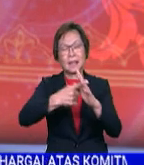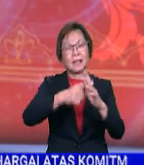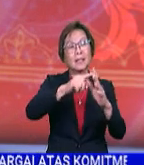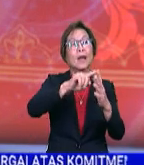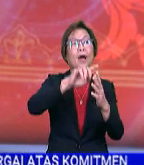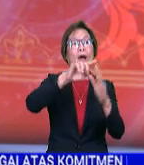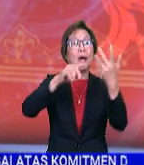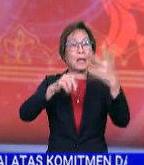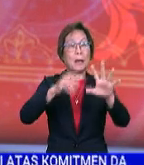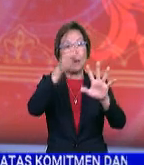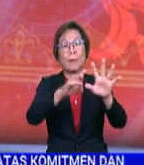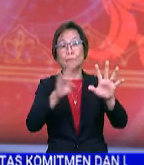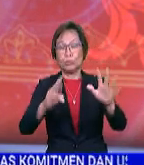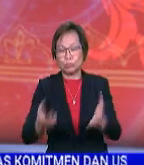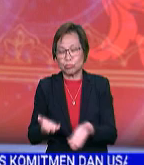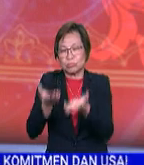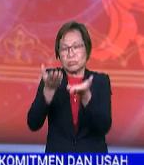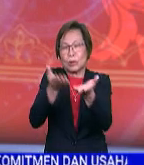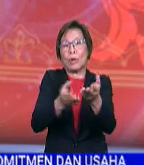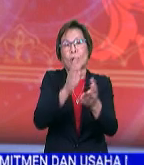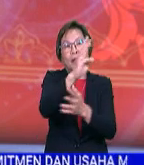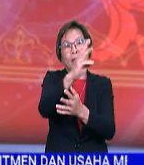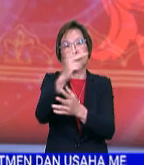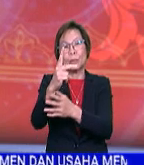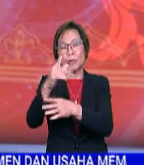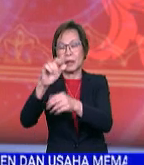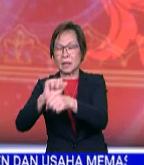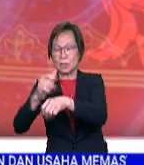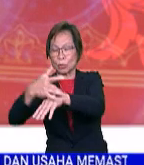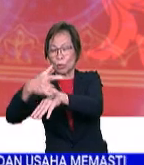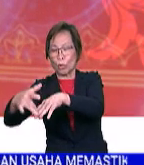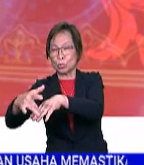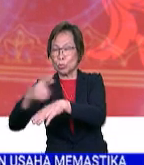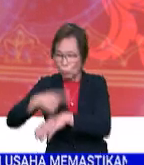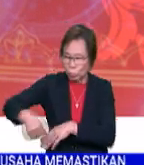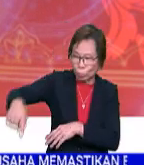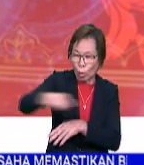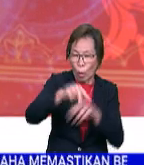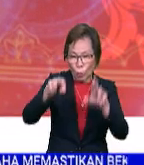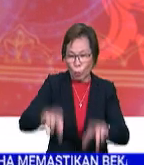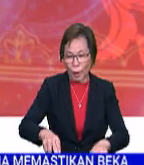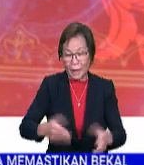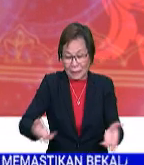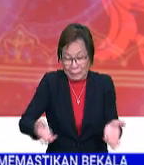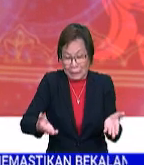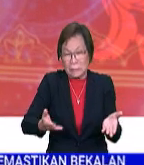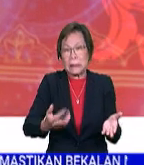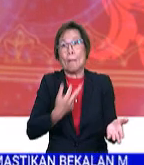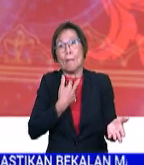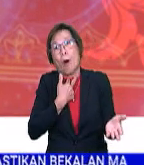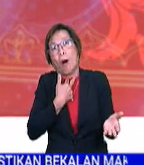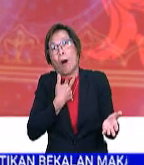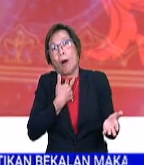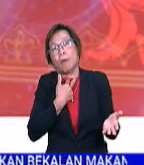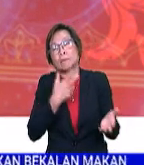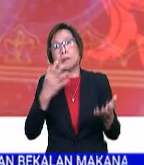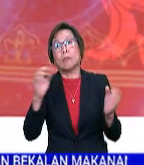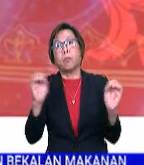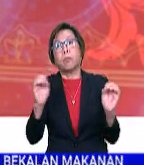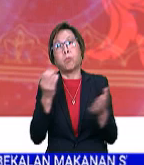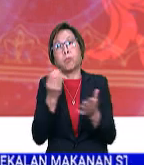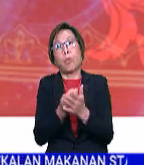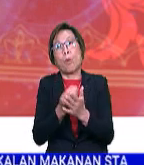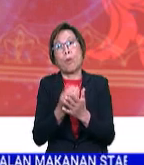Julai lalu telah menawarkan kira-kira 6,000 kekosongan kepada warga tempatan yang terkesan serta hilang